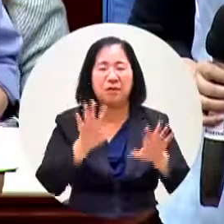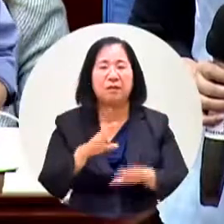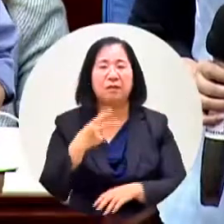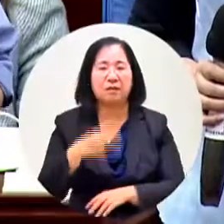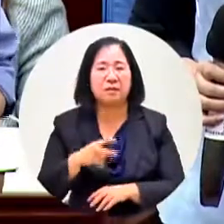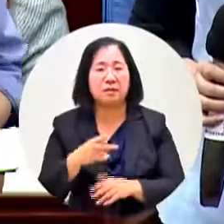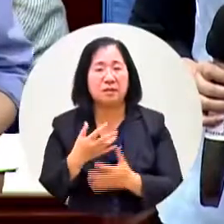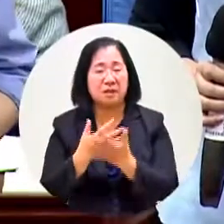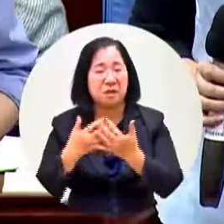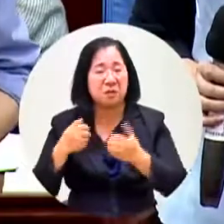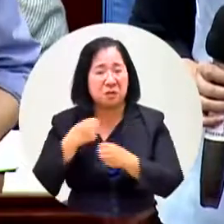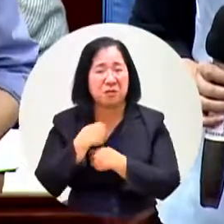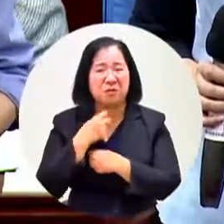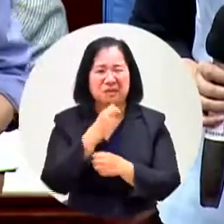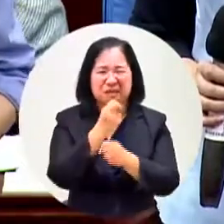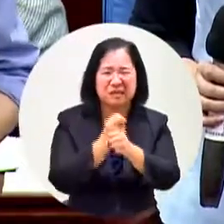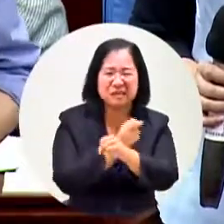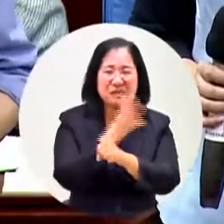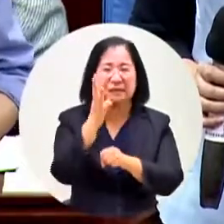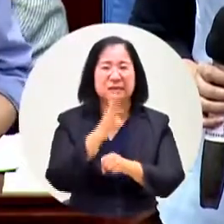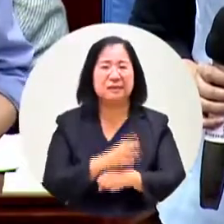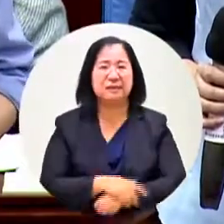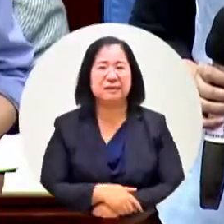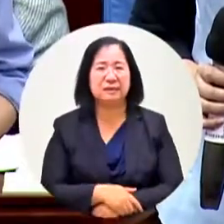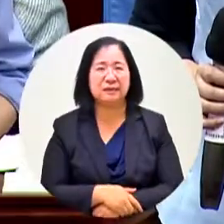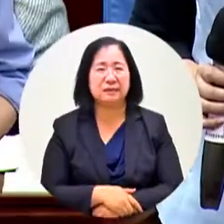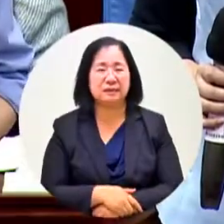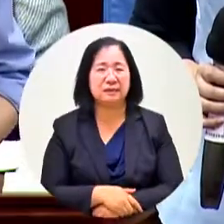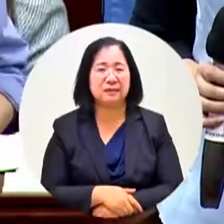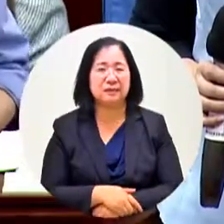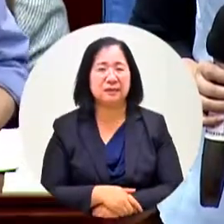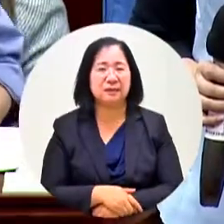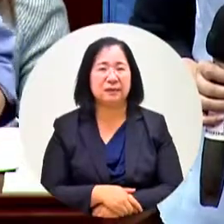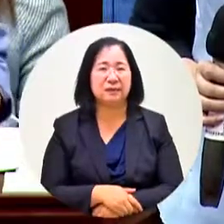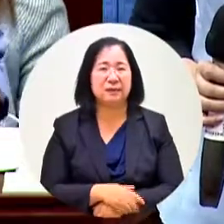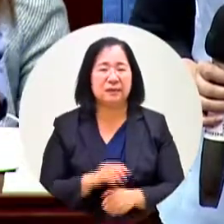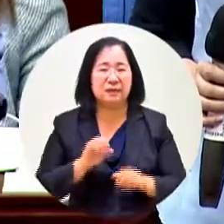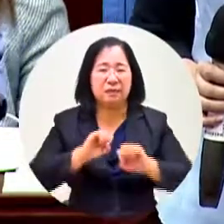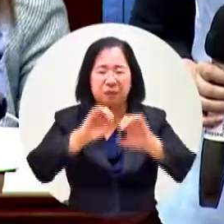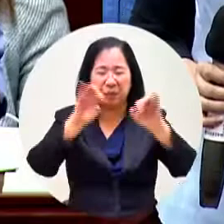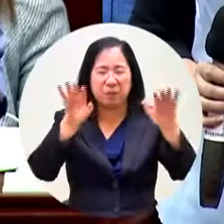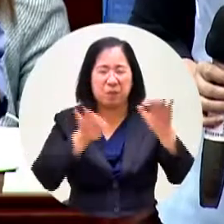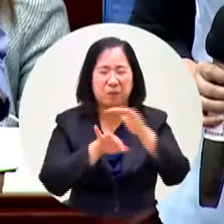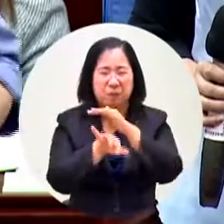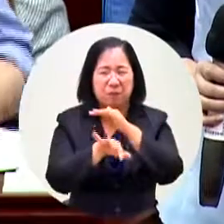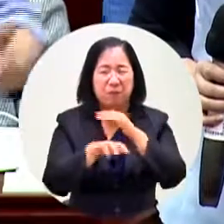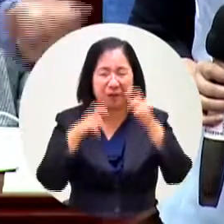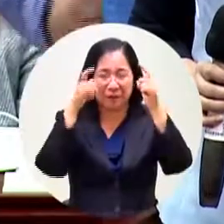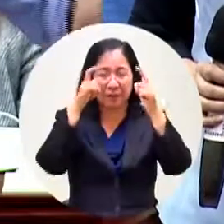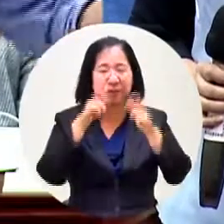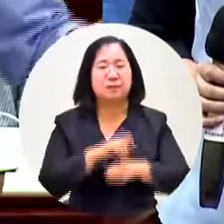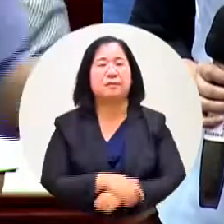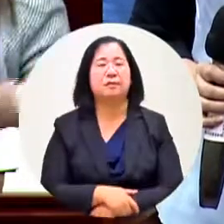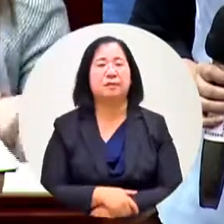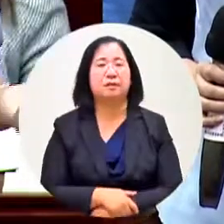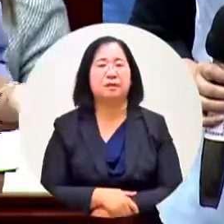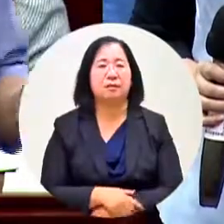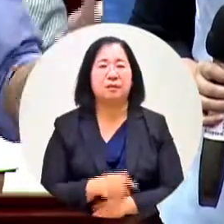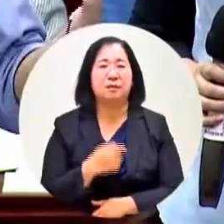府或者我韩市长或者议会有任何动作，马上抨击完毕以